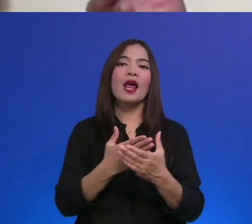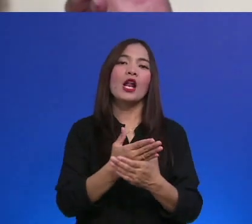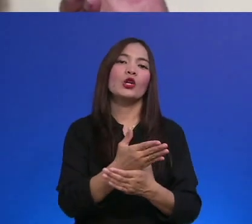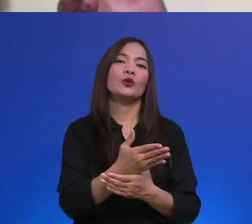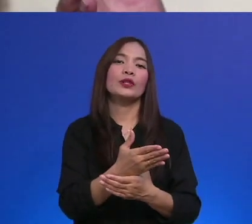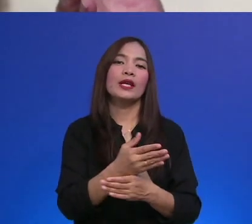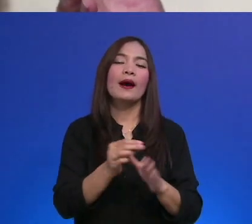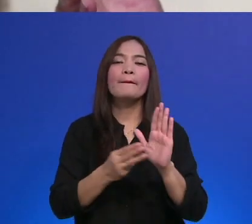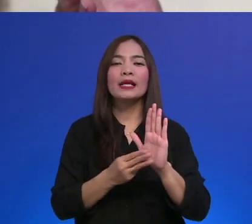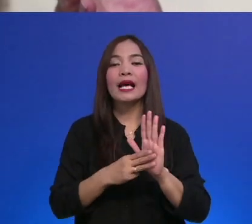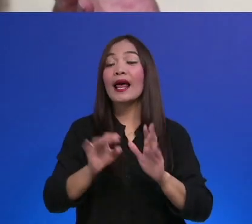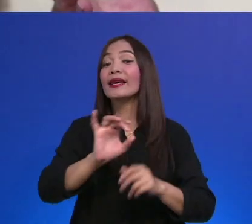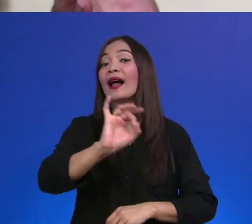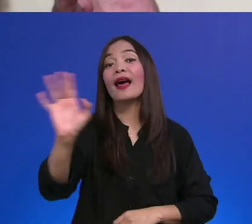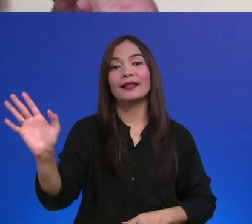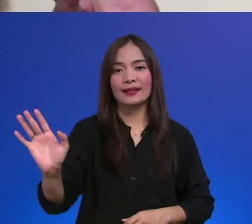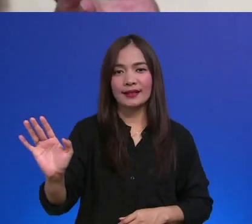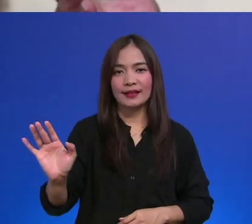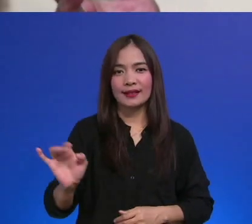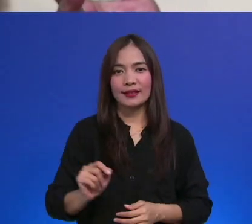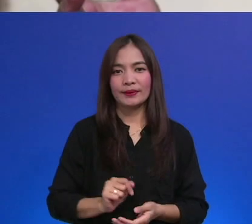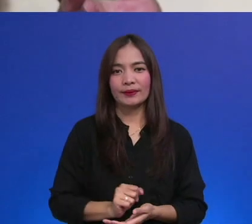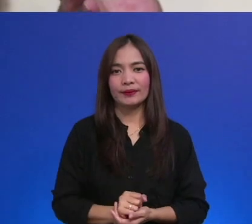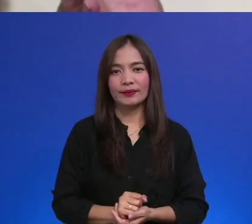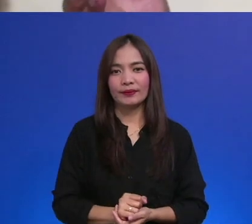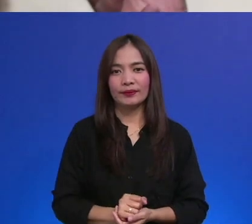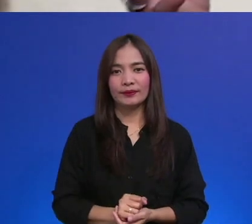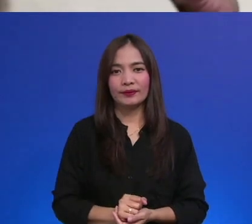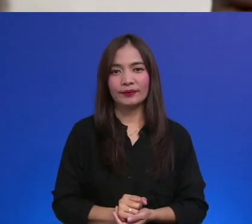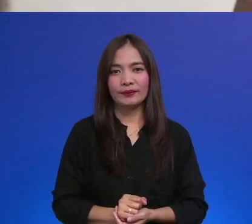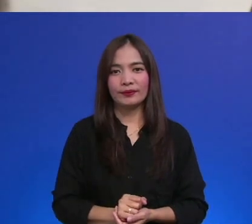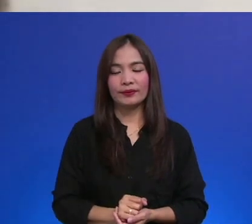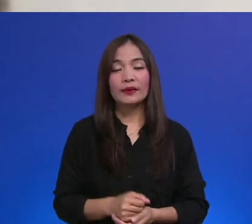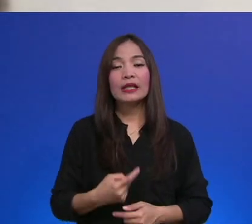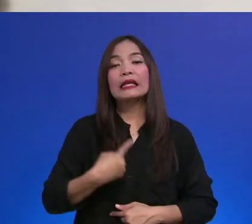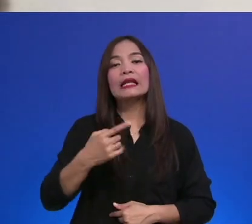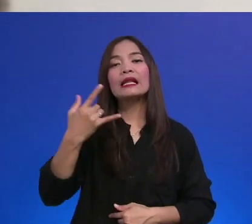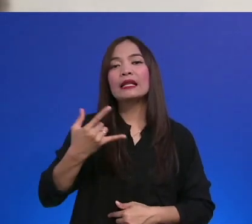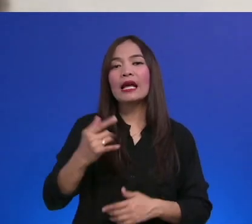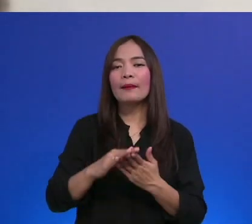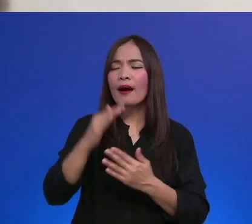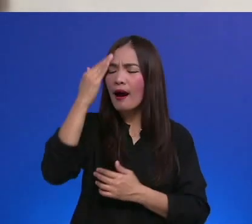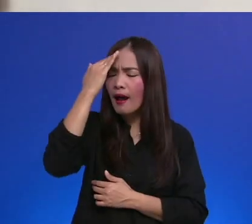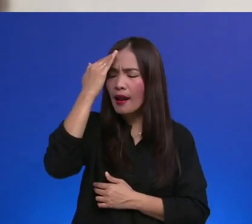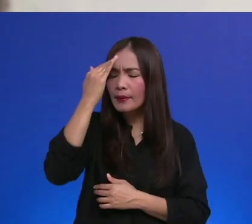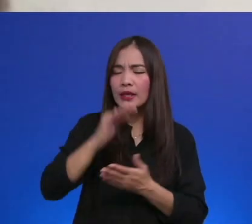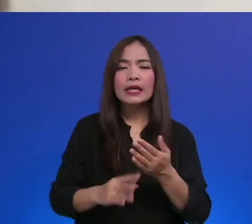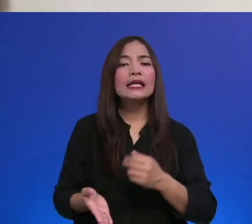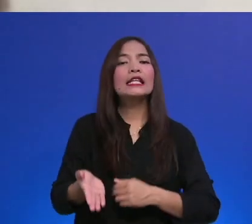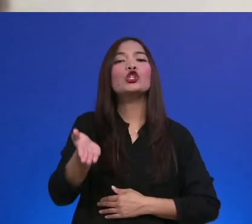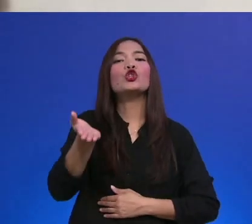peristiwa lain ya kita mengalami Tuhan yang hidup